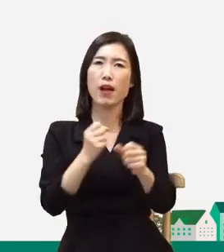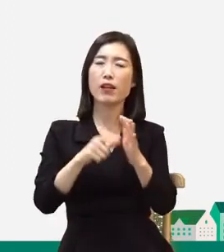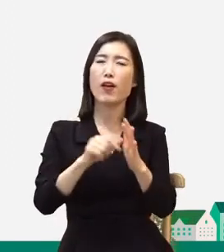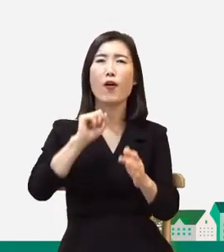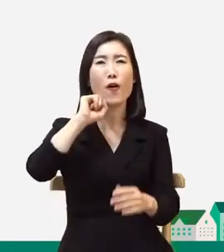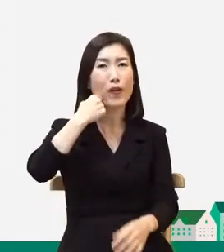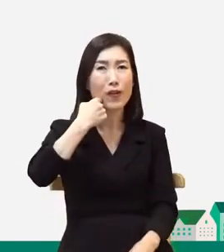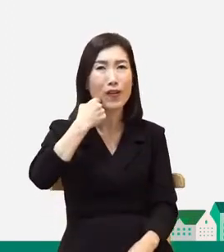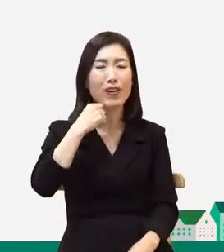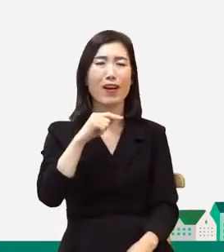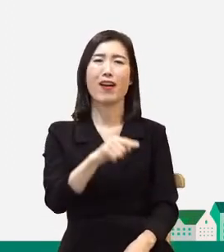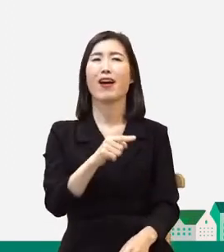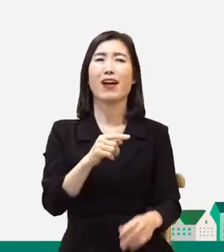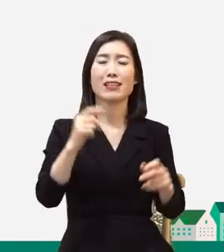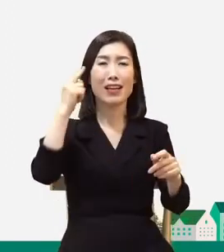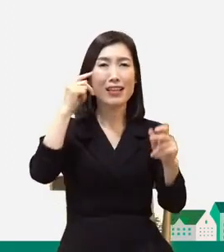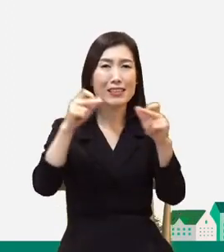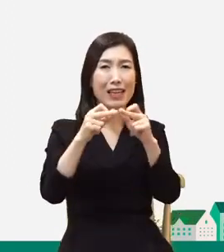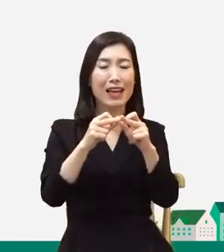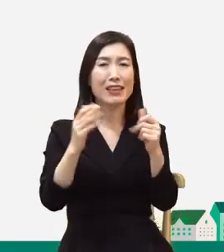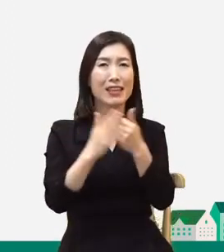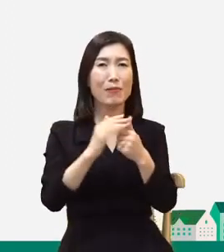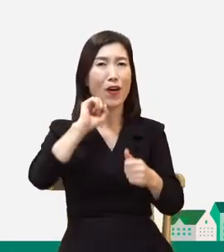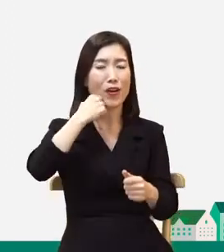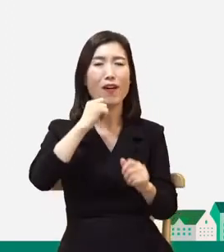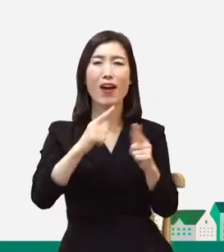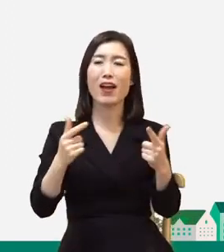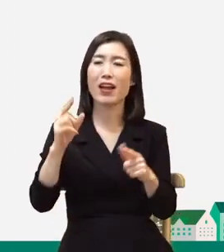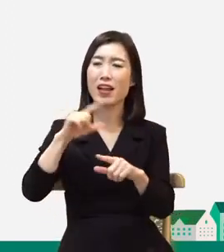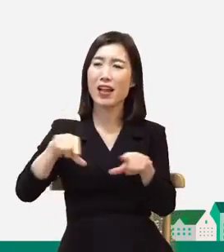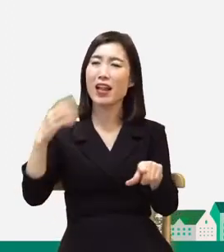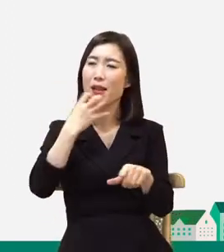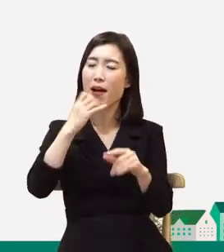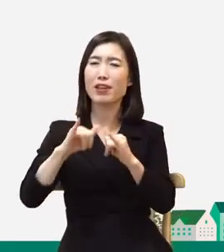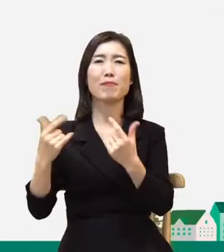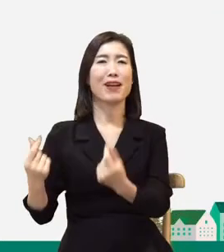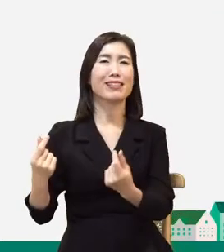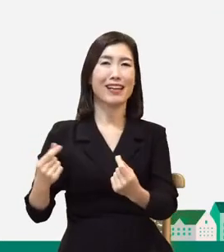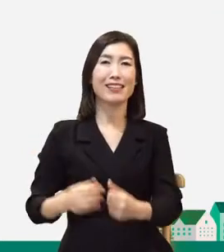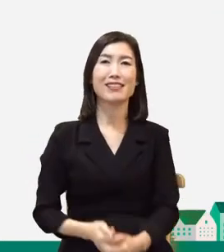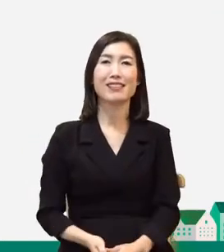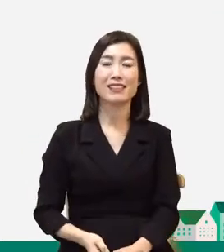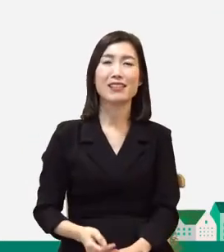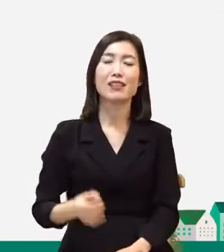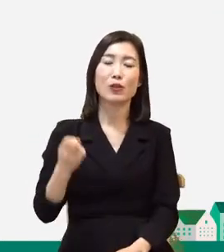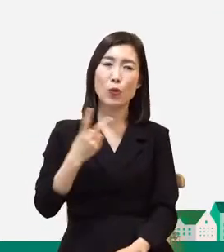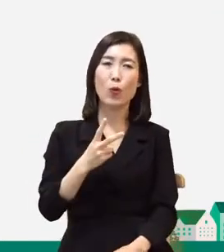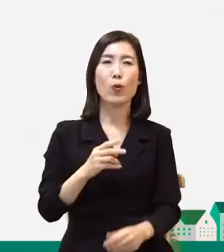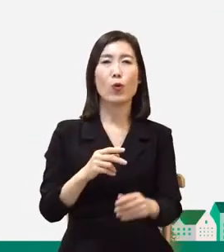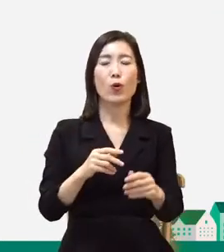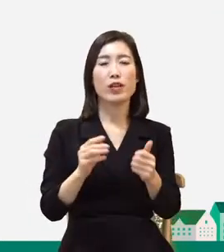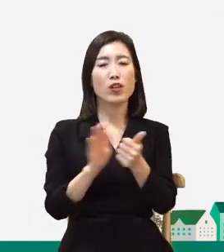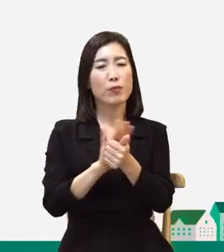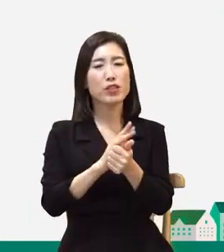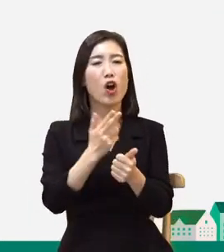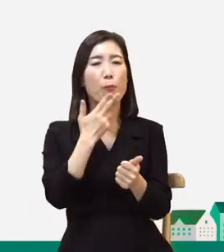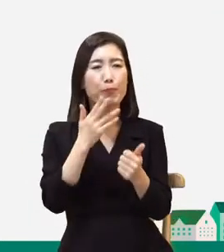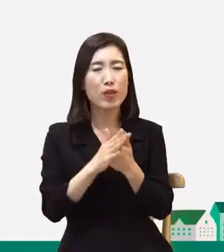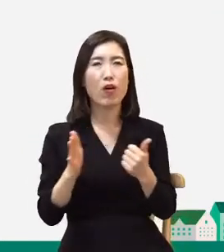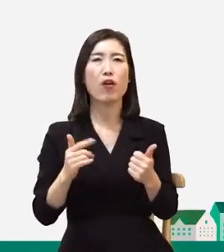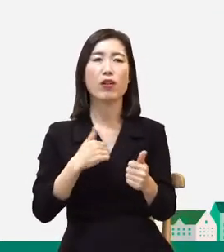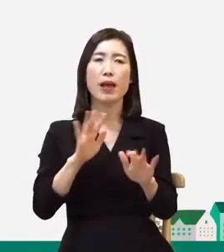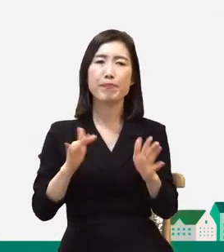비단 비장애인도 마찬가지 문제점이라고 보이고요. 그 외에도 뭐 서비스가 없어서 뭐 자신이 없어서 한